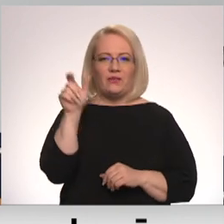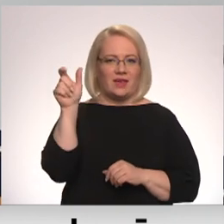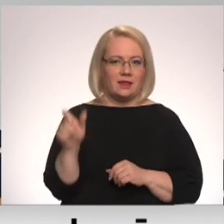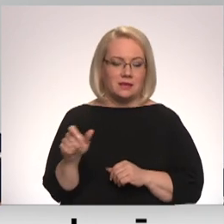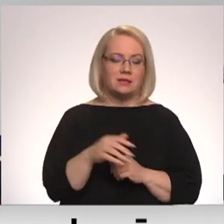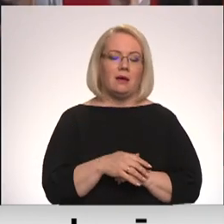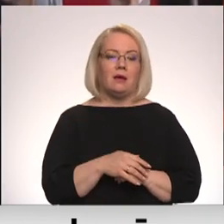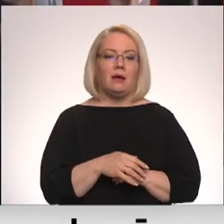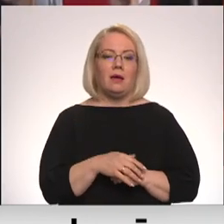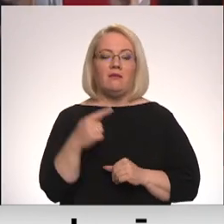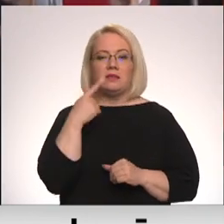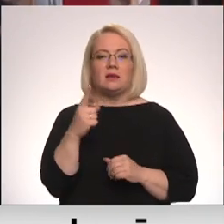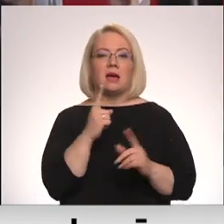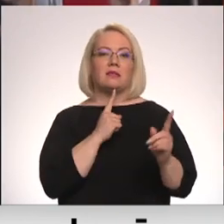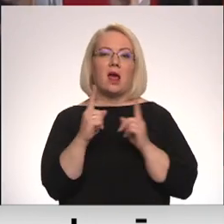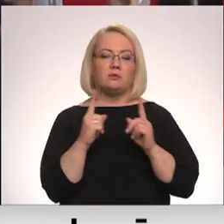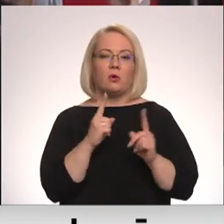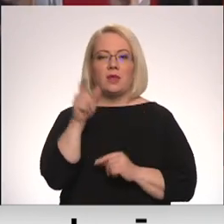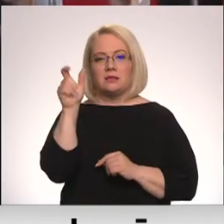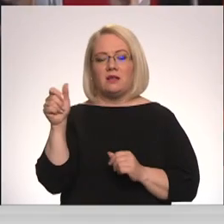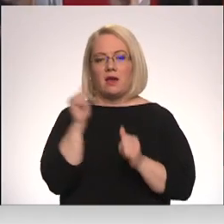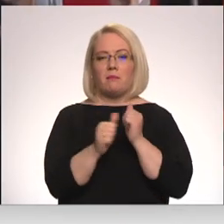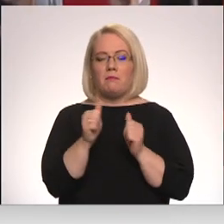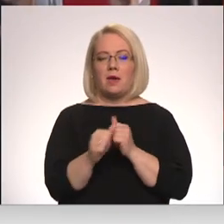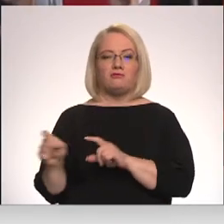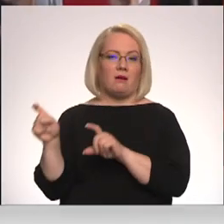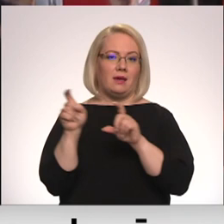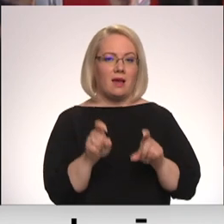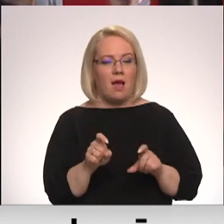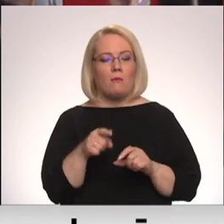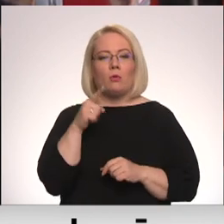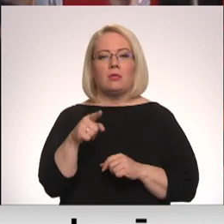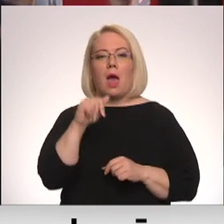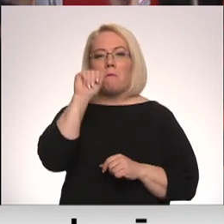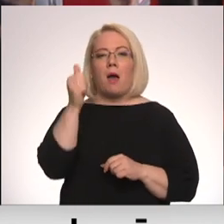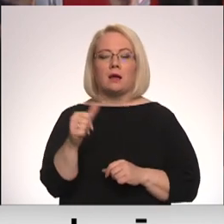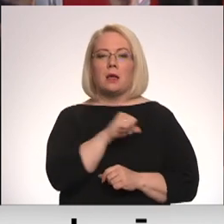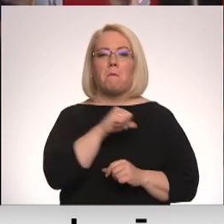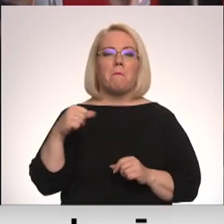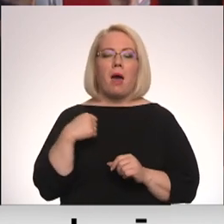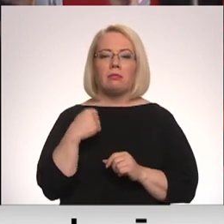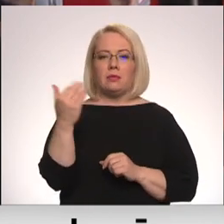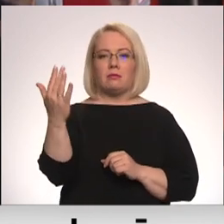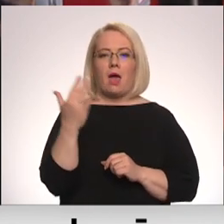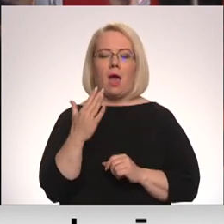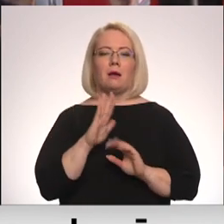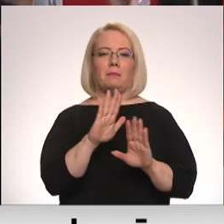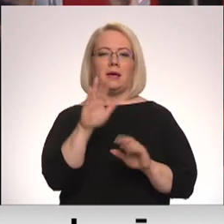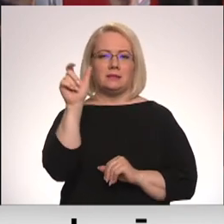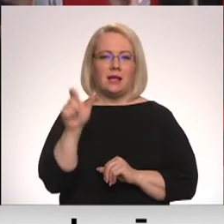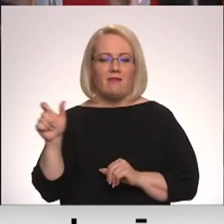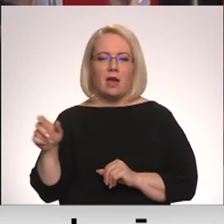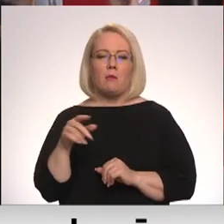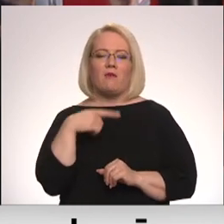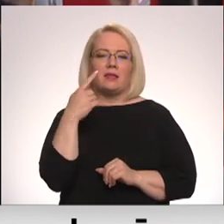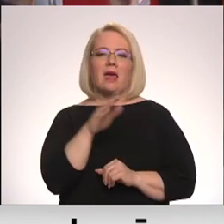tomēr viņi biežāk iekāpja un tad iznāk tā māksla, tā kā nāk pie cilvēkiem klāt un tad viņi netieši varētu